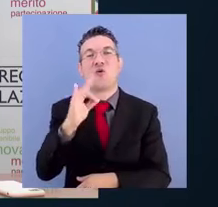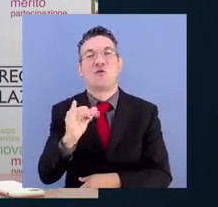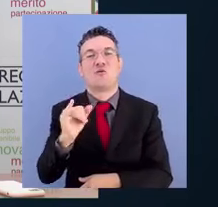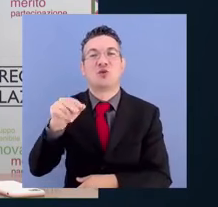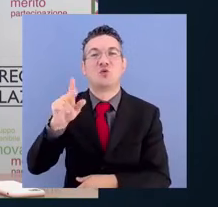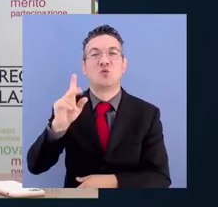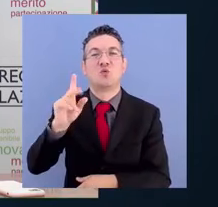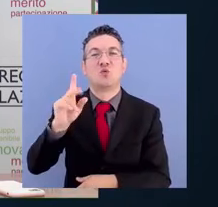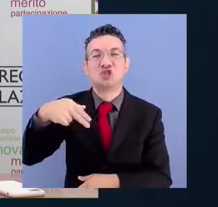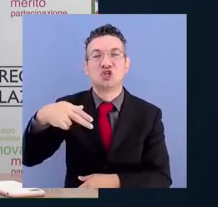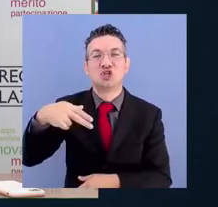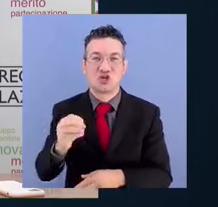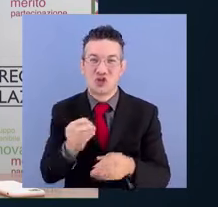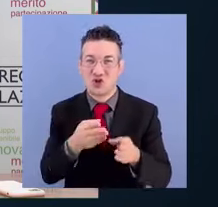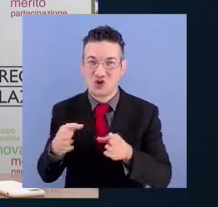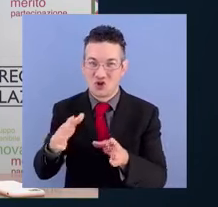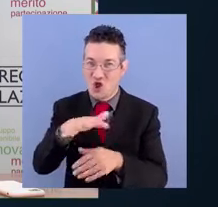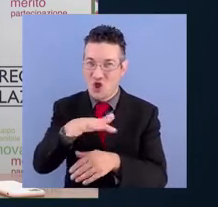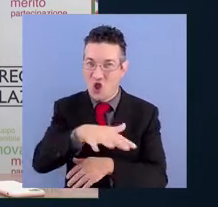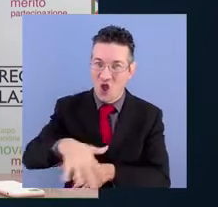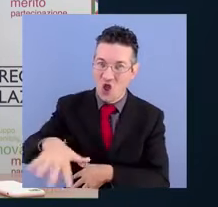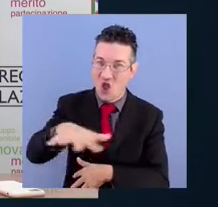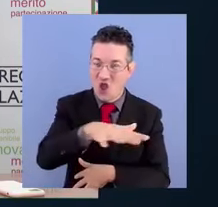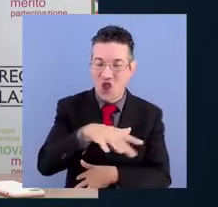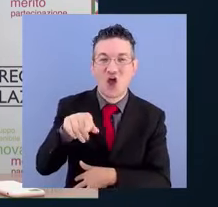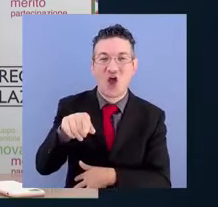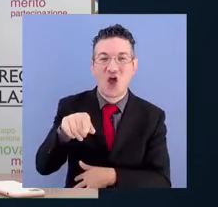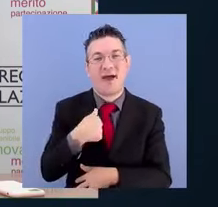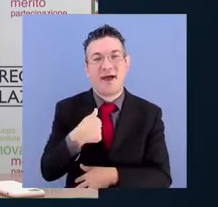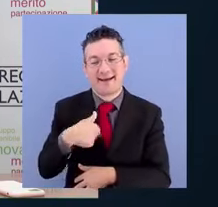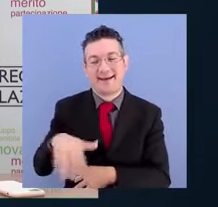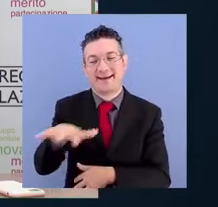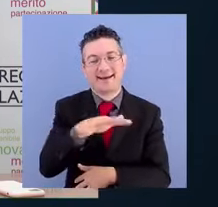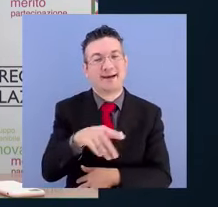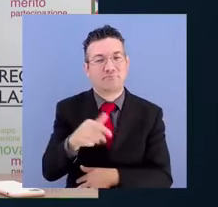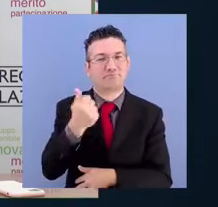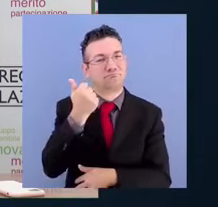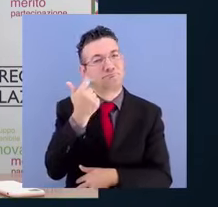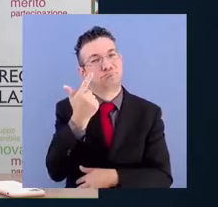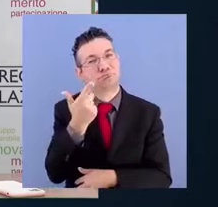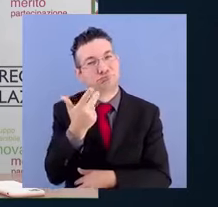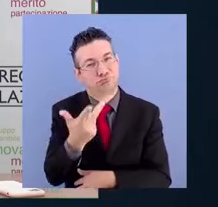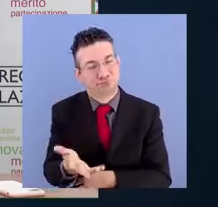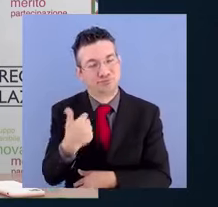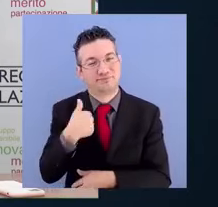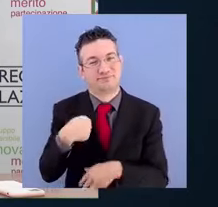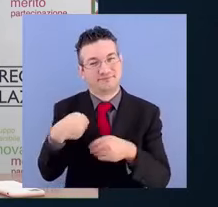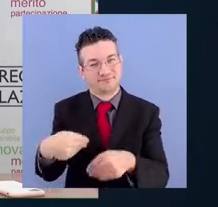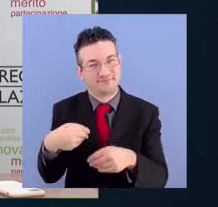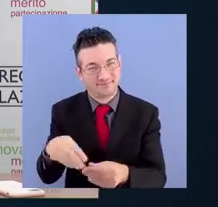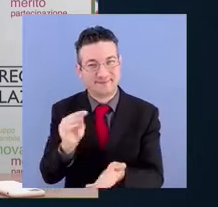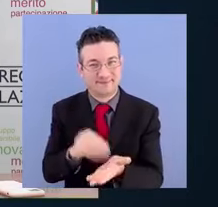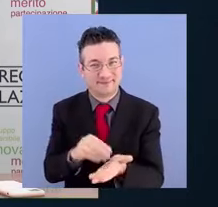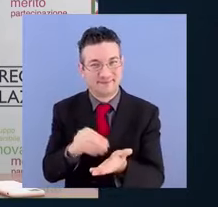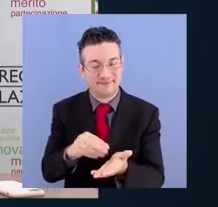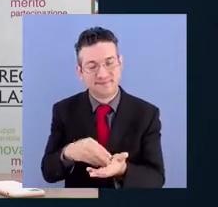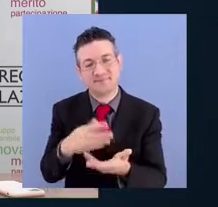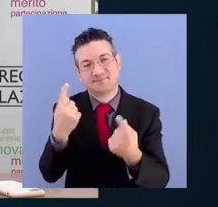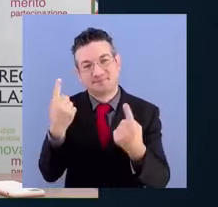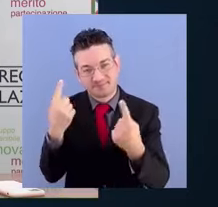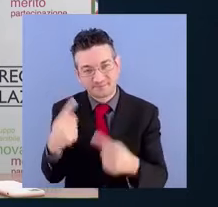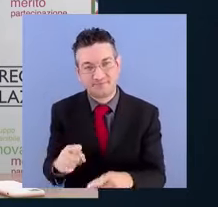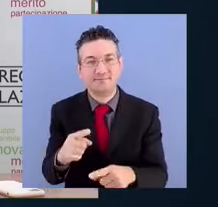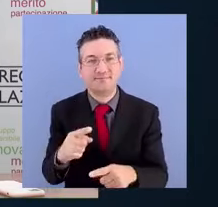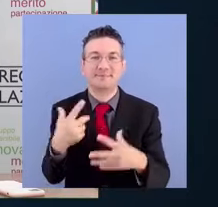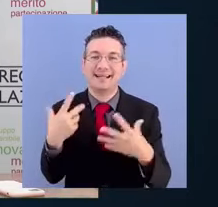con il quale che mi ha visto insomma anche più volte presente con e con il quale insieme